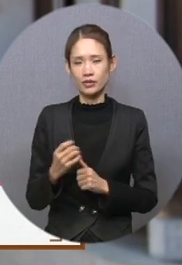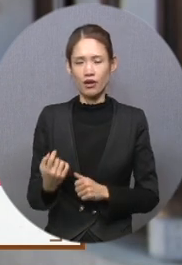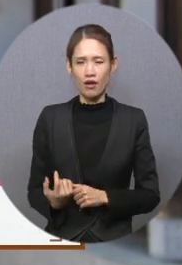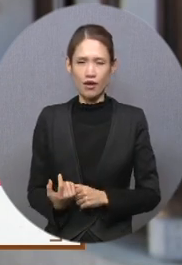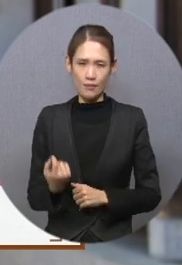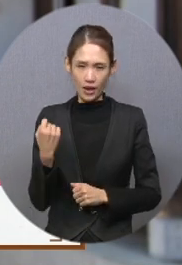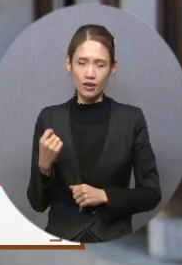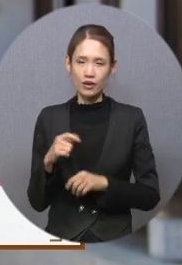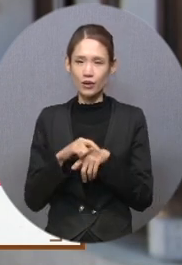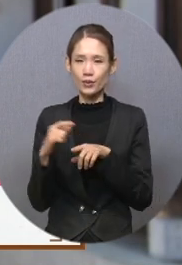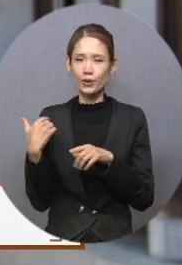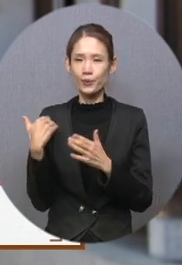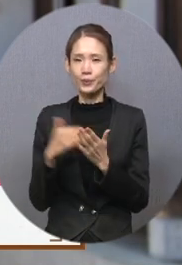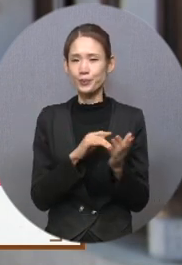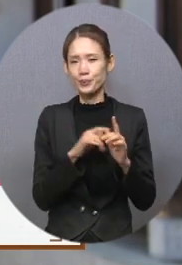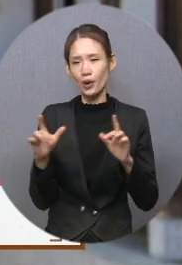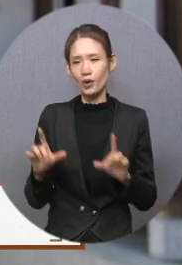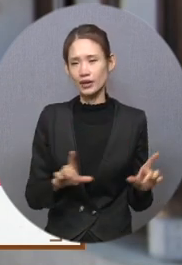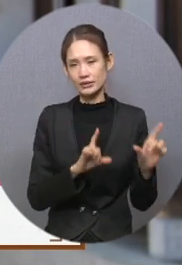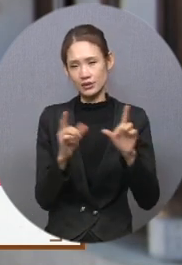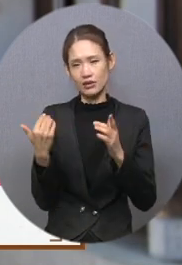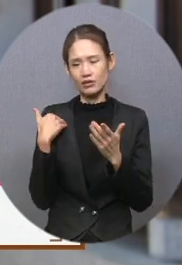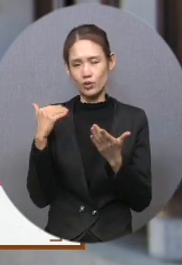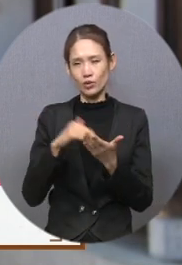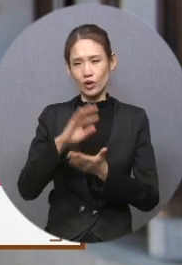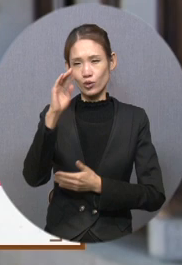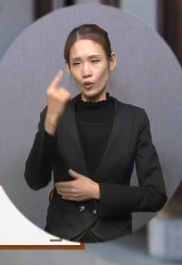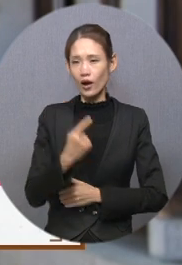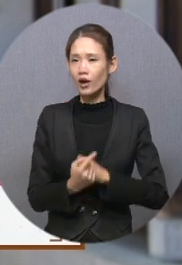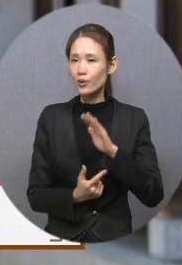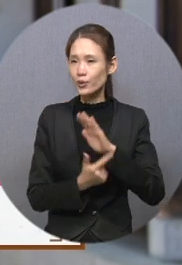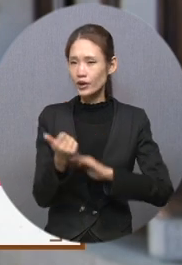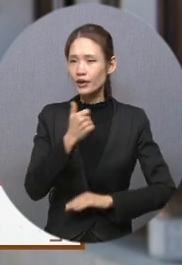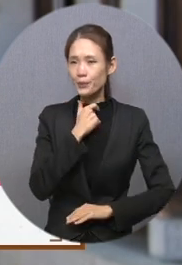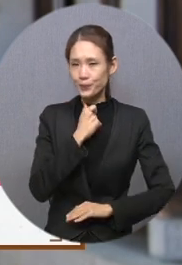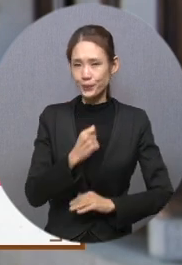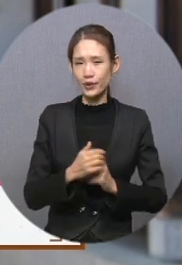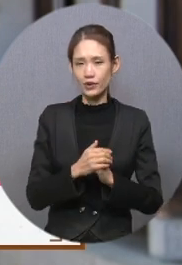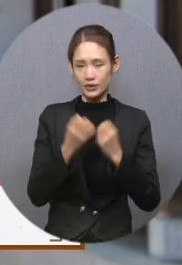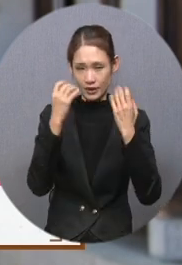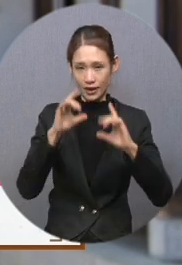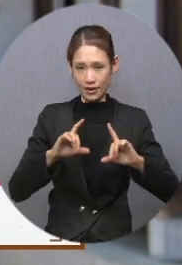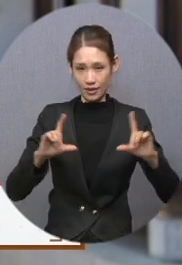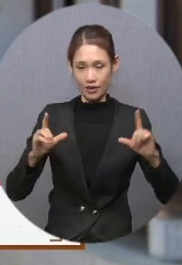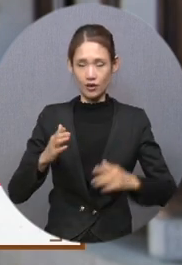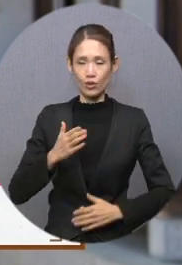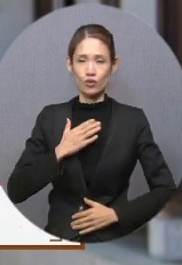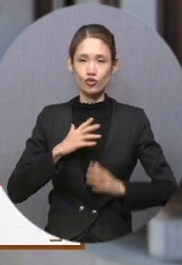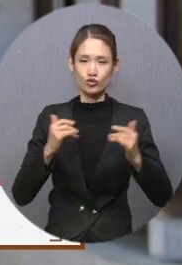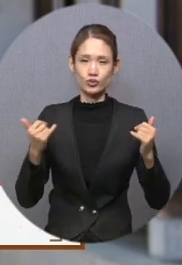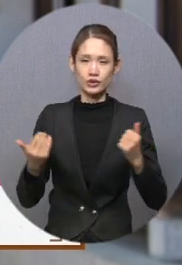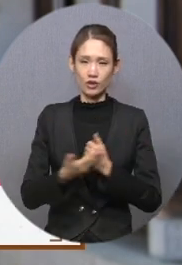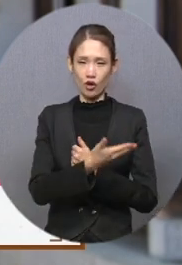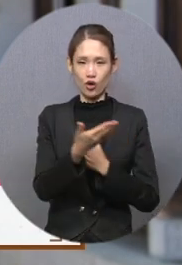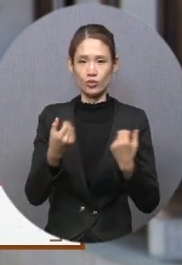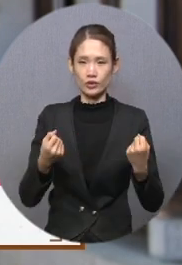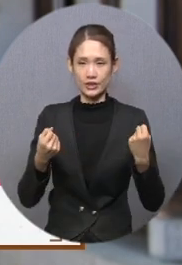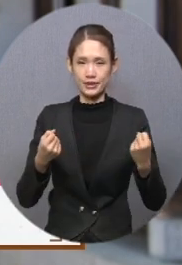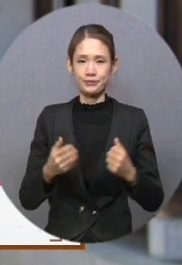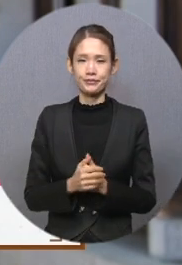하루빨리 평범한 일상을 되찾기를 희망하며 새해에는 저와 국민의